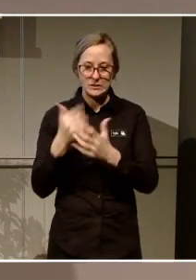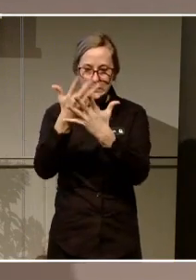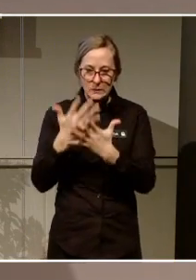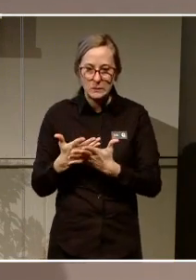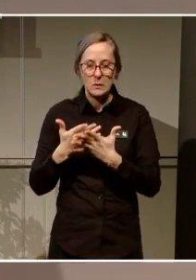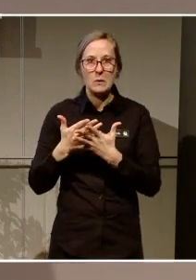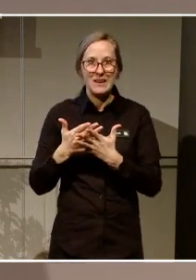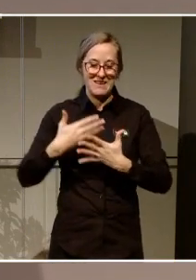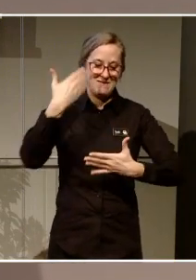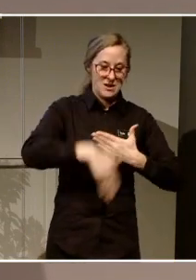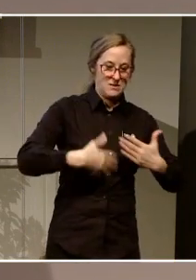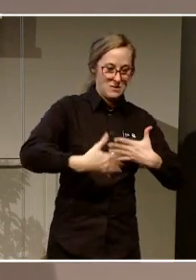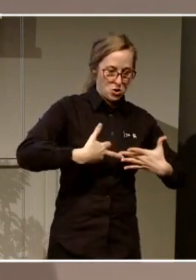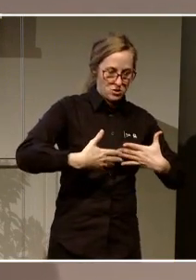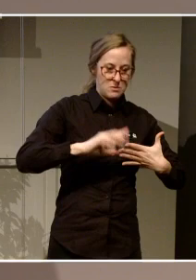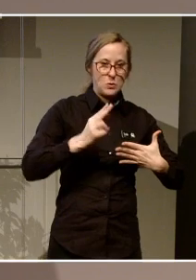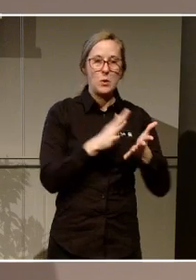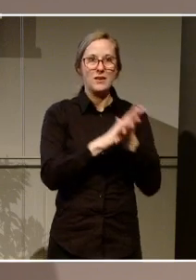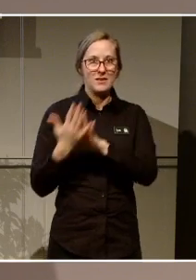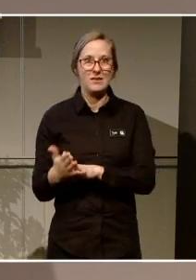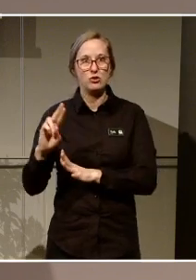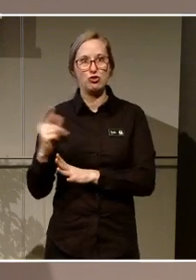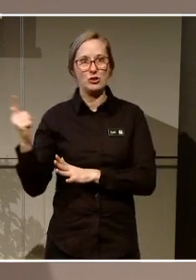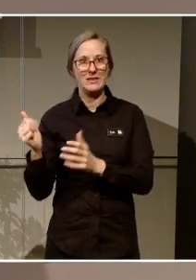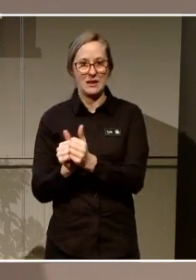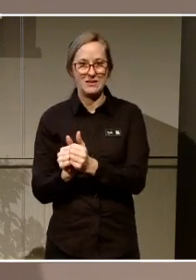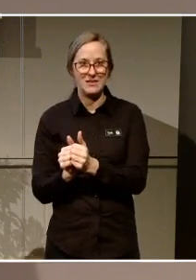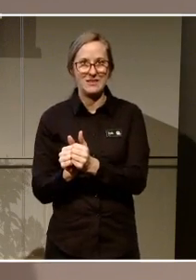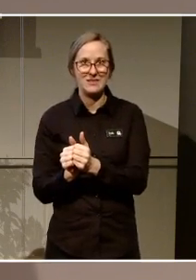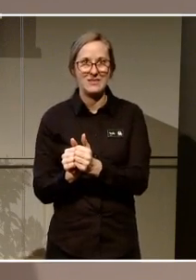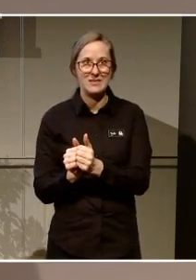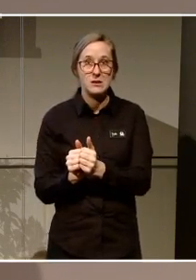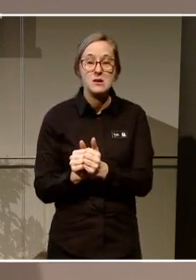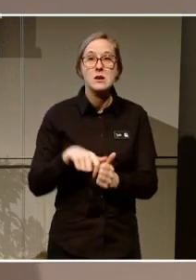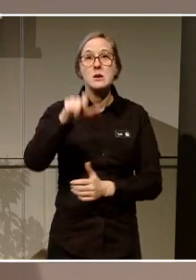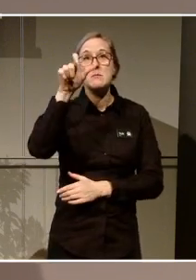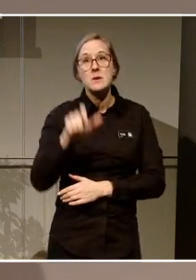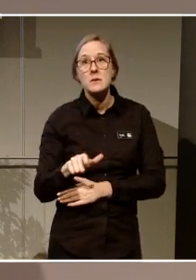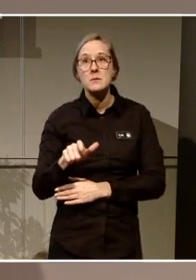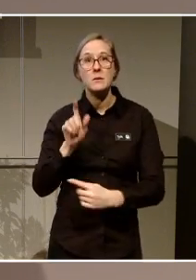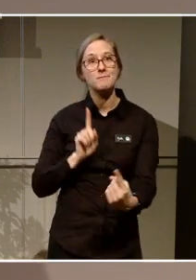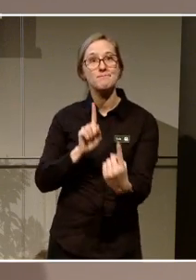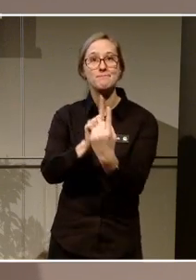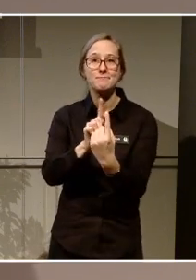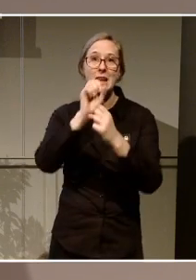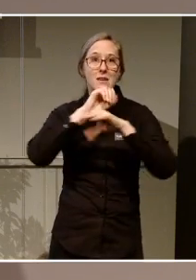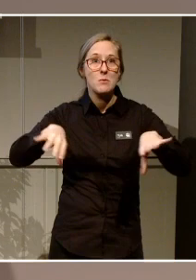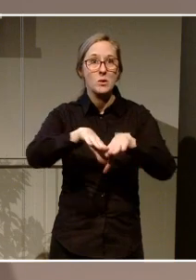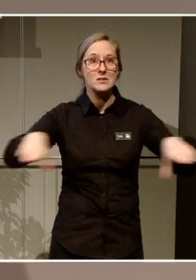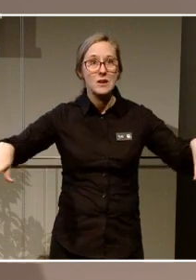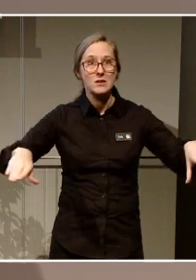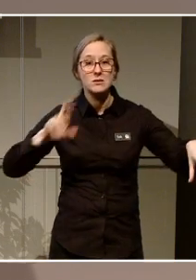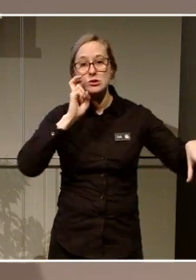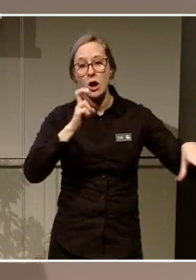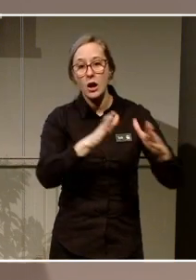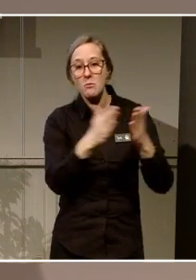ett nytt sätt? Behöver man komma till en informationsdisk på biblioteket för att söka böcker? Eller kan man ta del